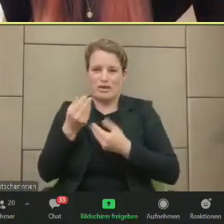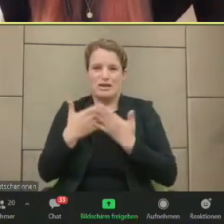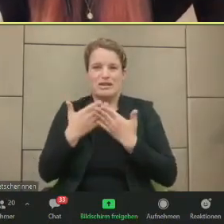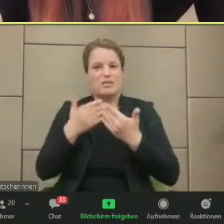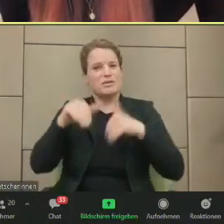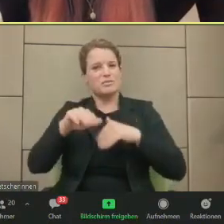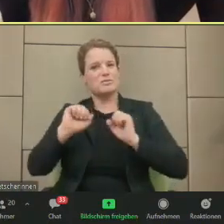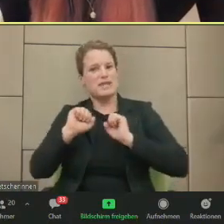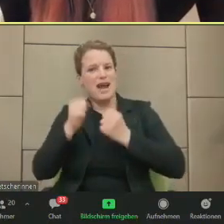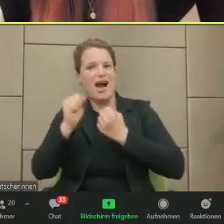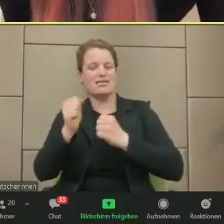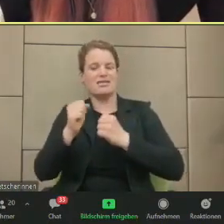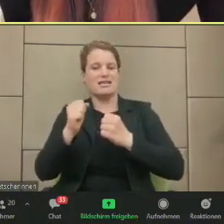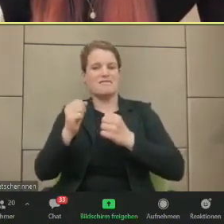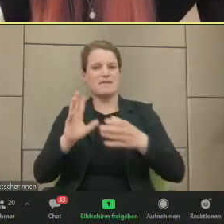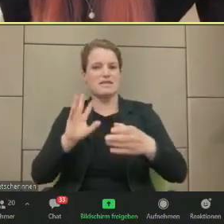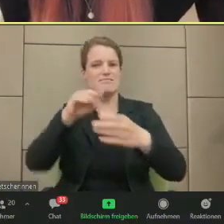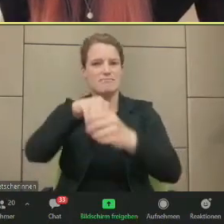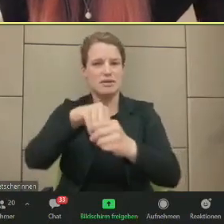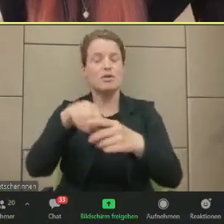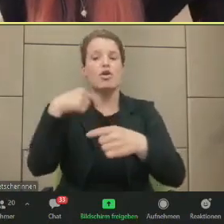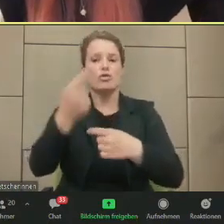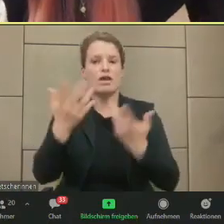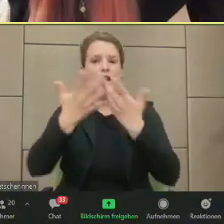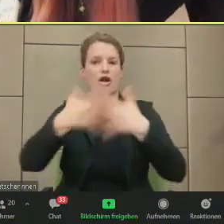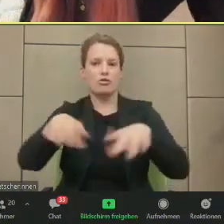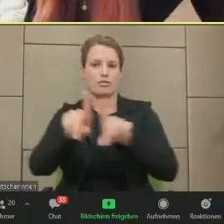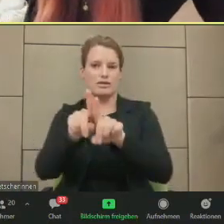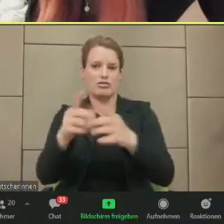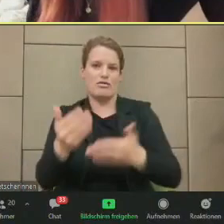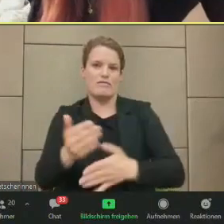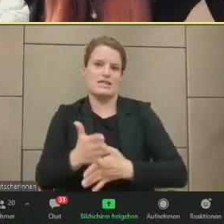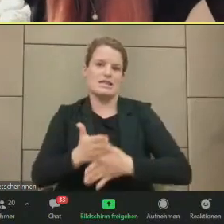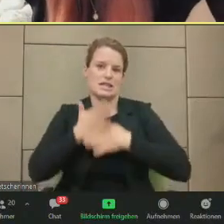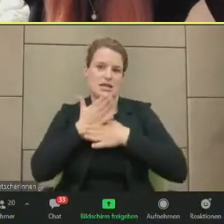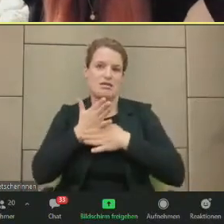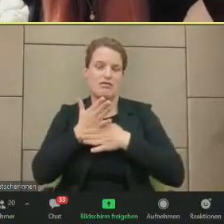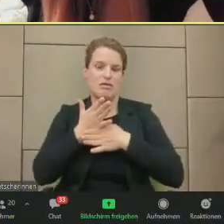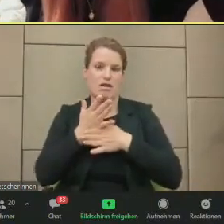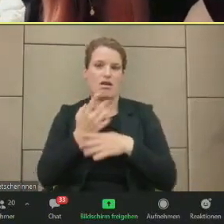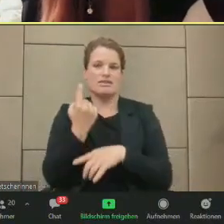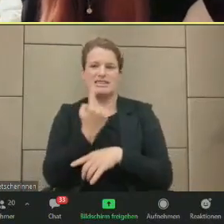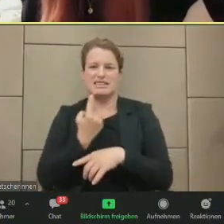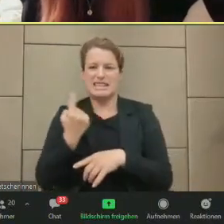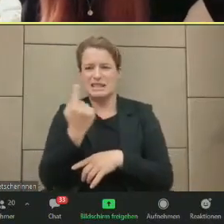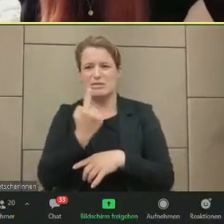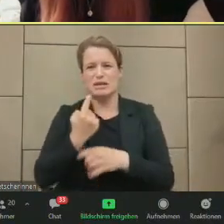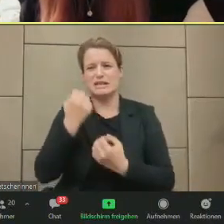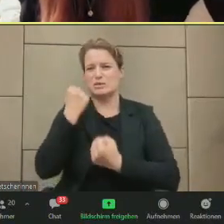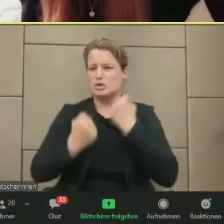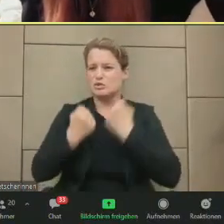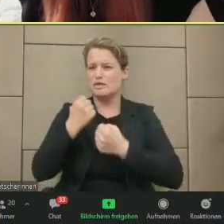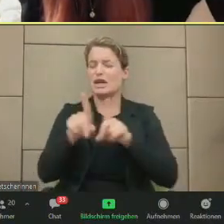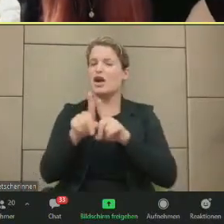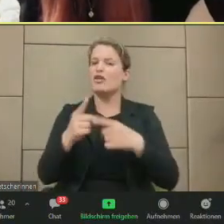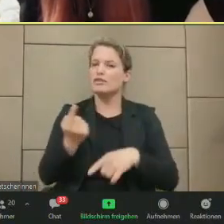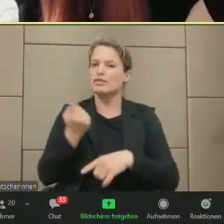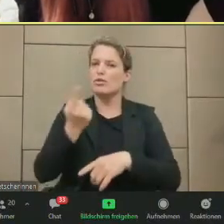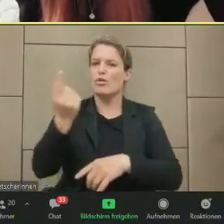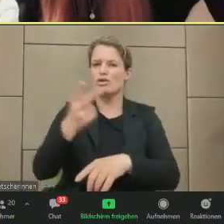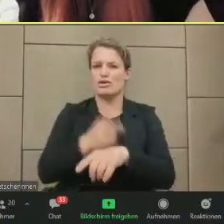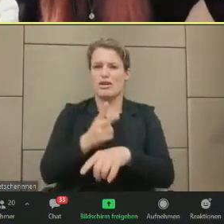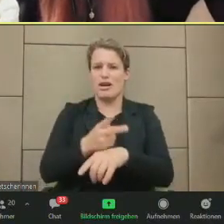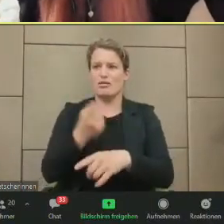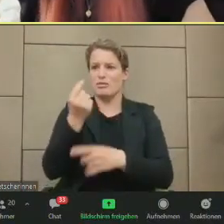zu. Das mit der Vereinsamung kann ich als chronisch kranke Person absolut nachzuvollziehen, wenn man Schwierigkeiten hat, regelmäßig das Haus